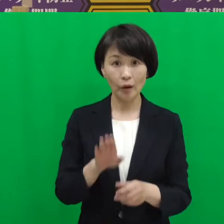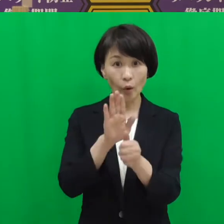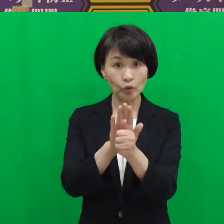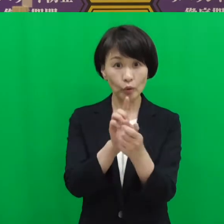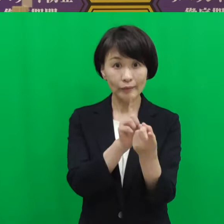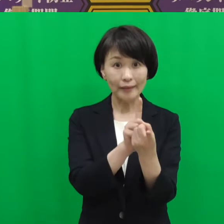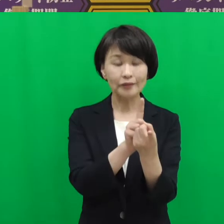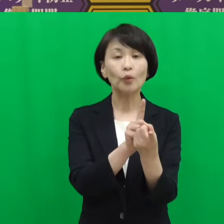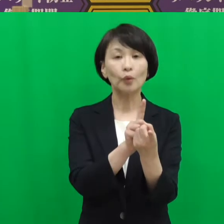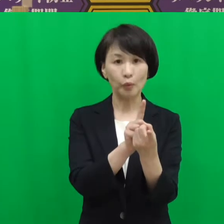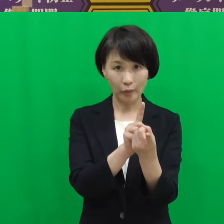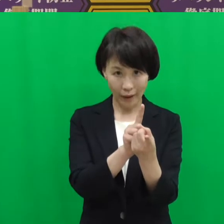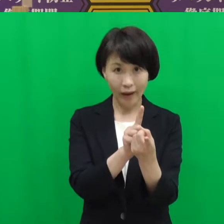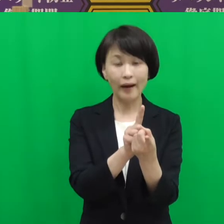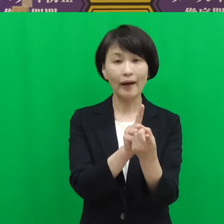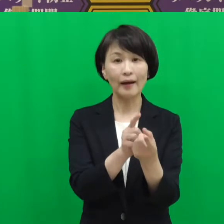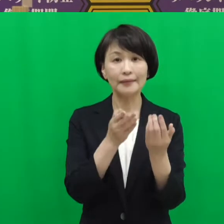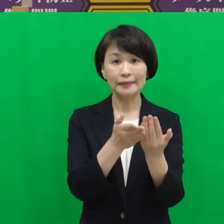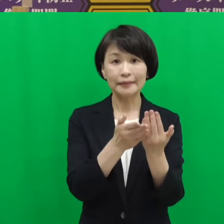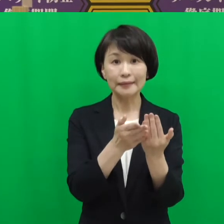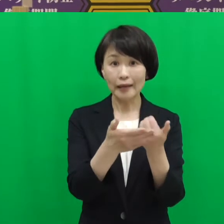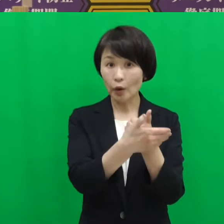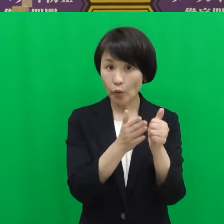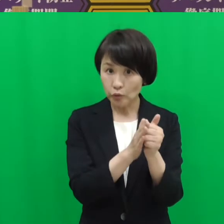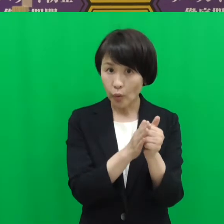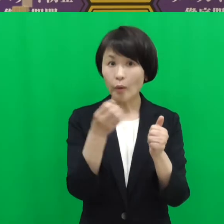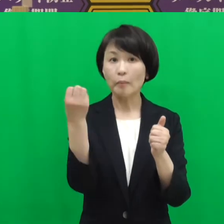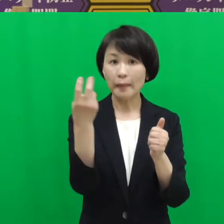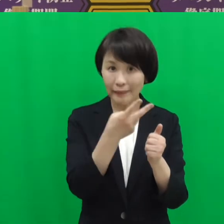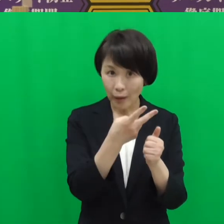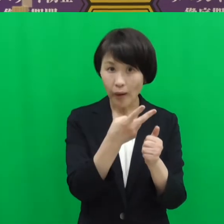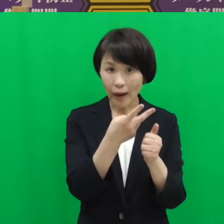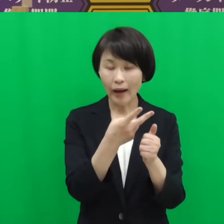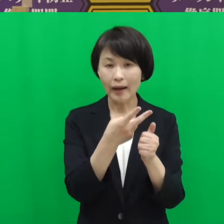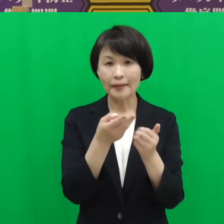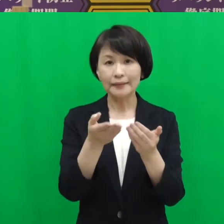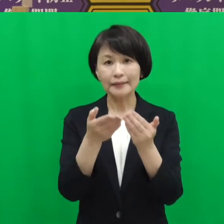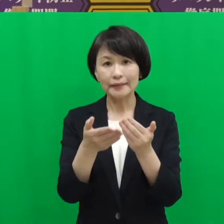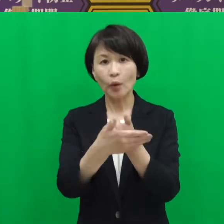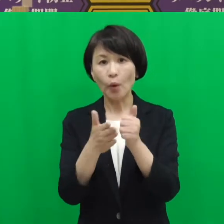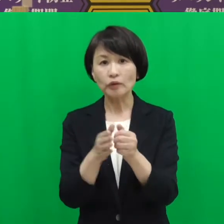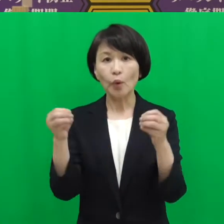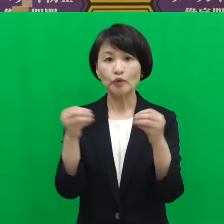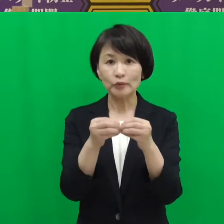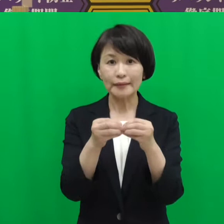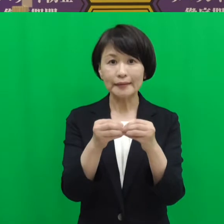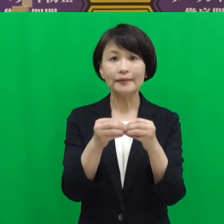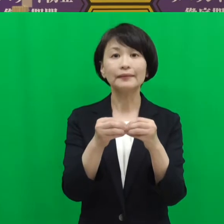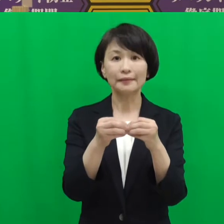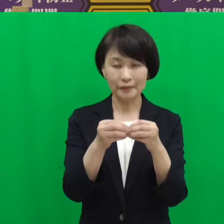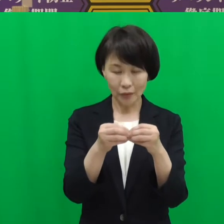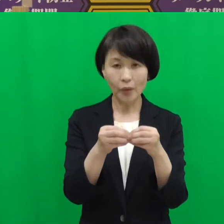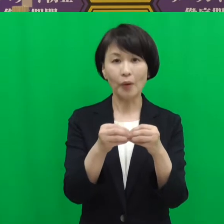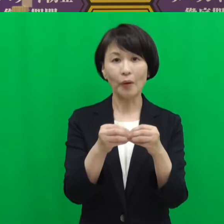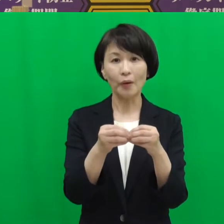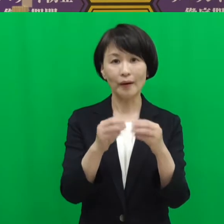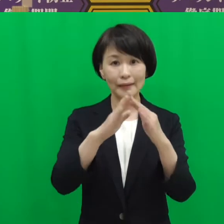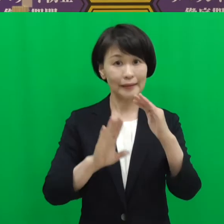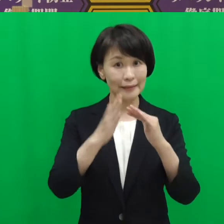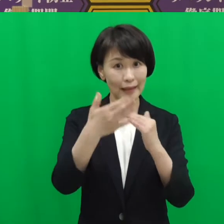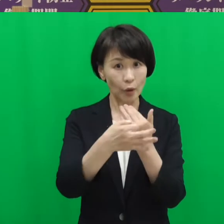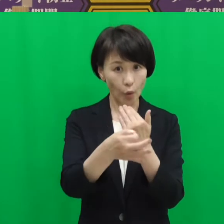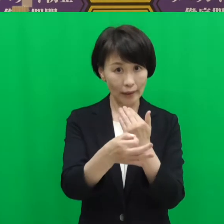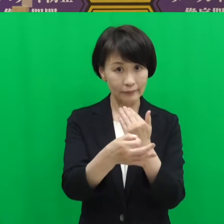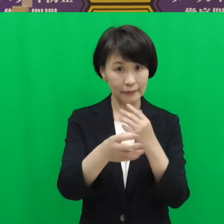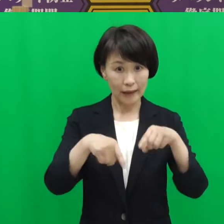象は水災補償もしくは地震補償付きの火災保険等に初めて加入された世帯、また